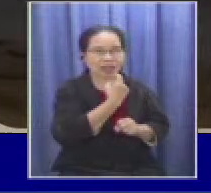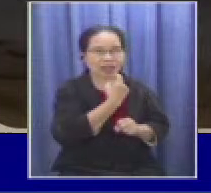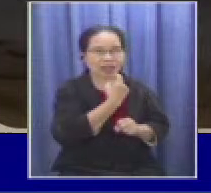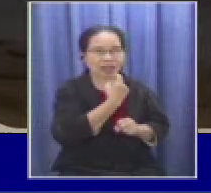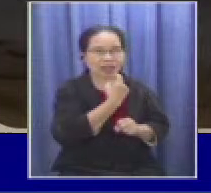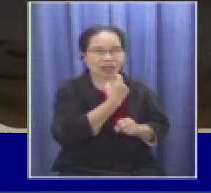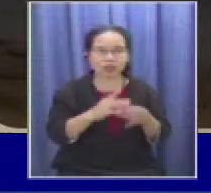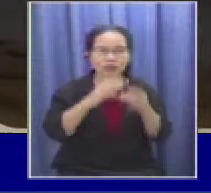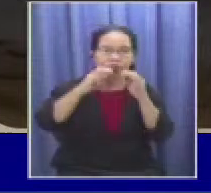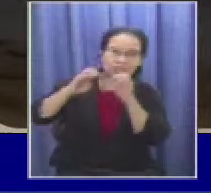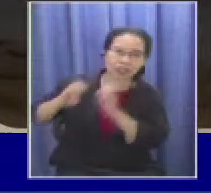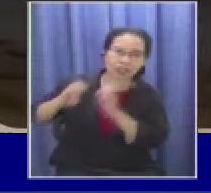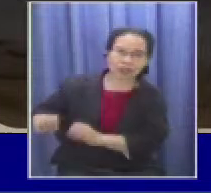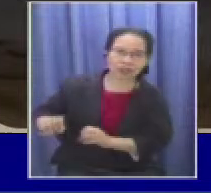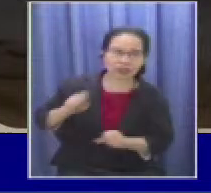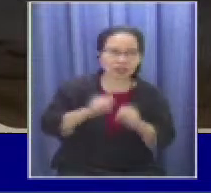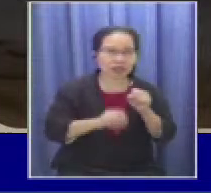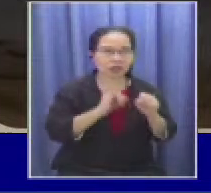6